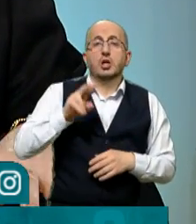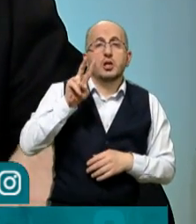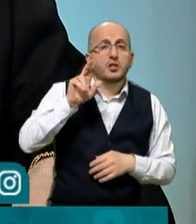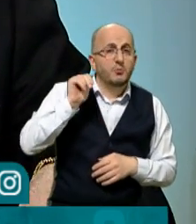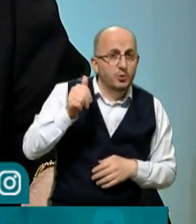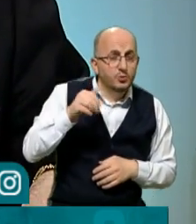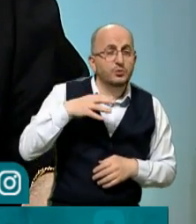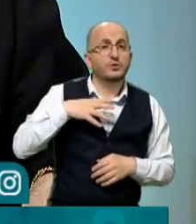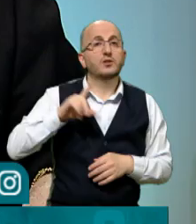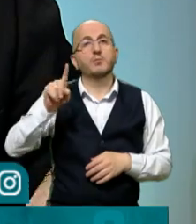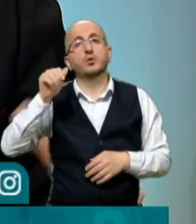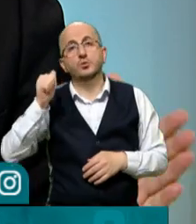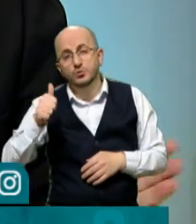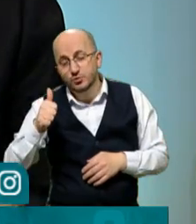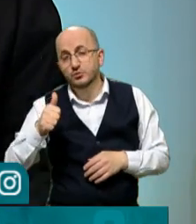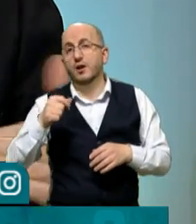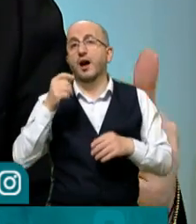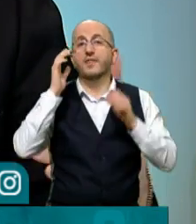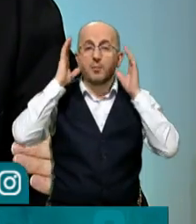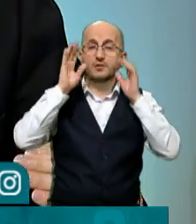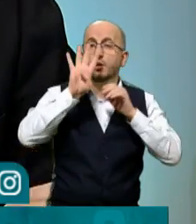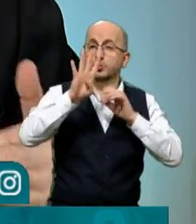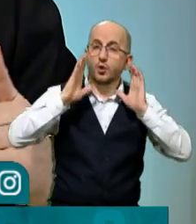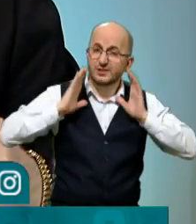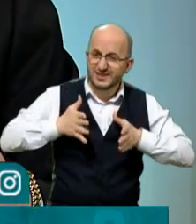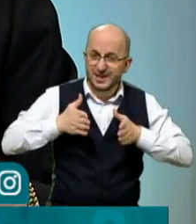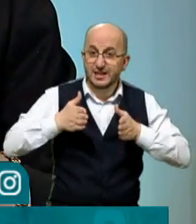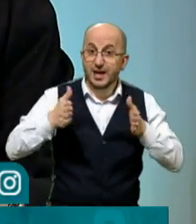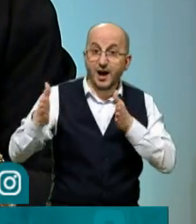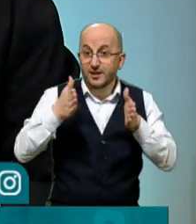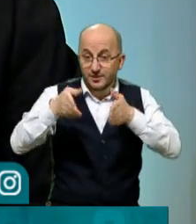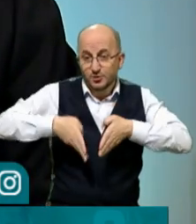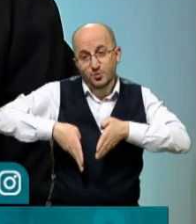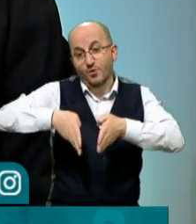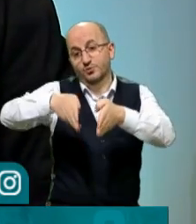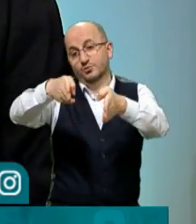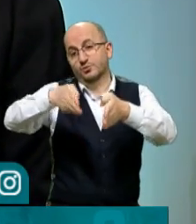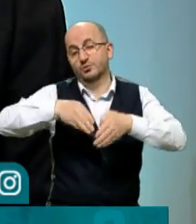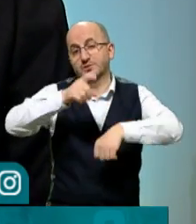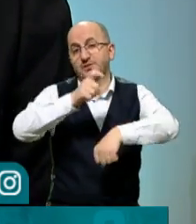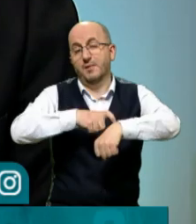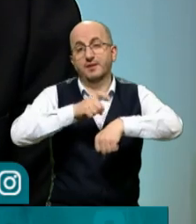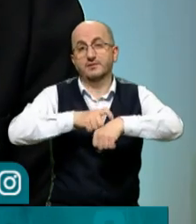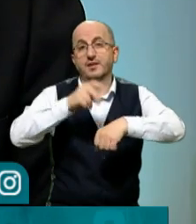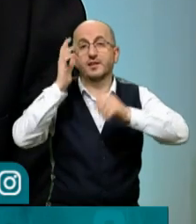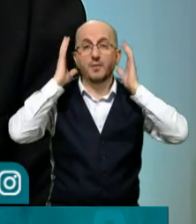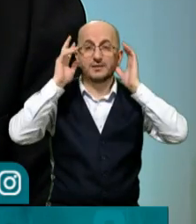olsun mukim olarak kılar ama arada yolculukta sadece bu yolculuk esnasında seferi kılar. Eyvallah